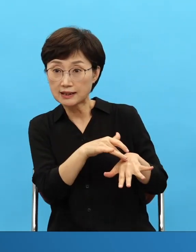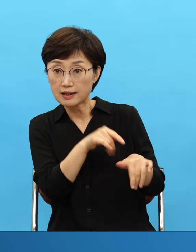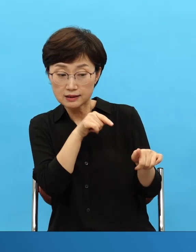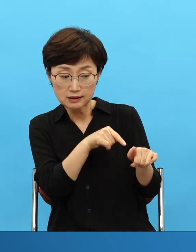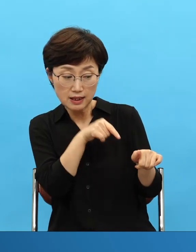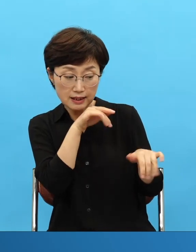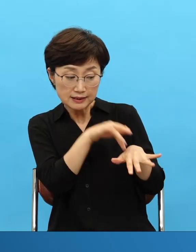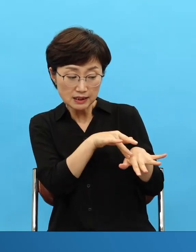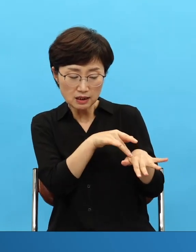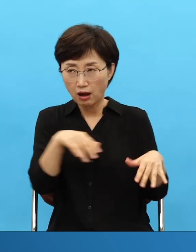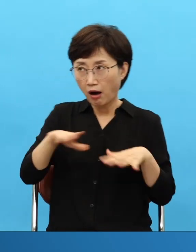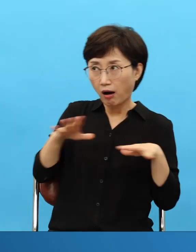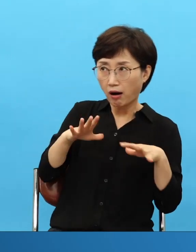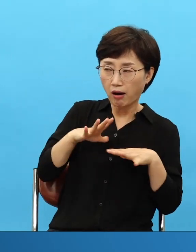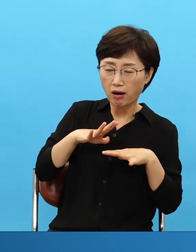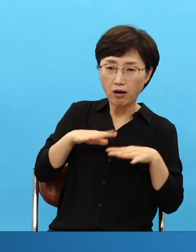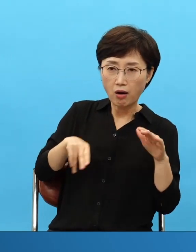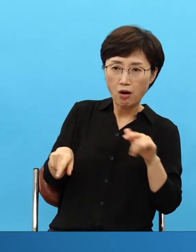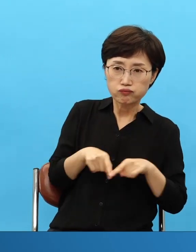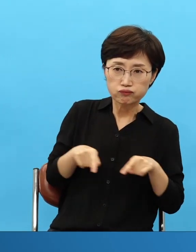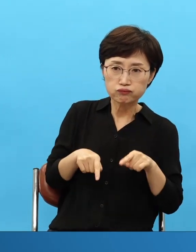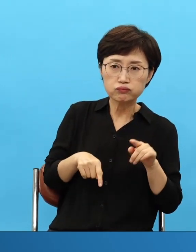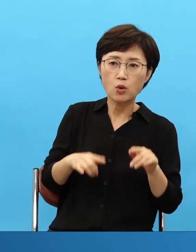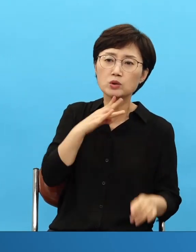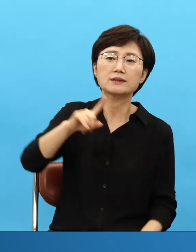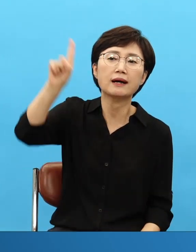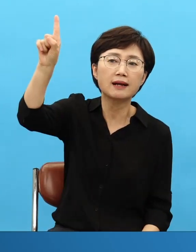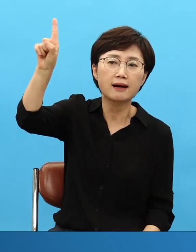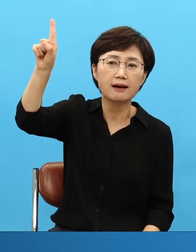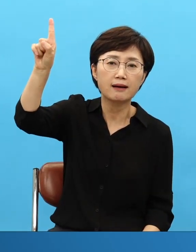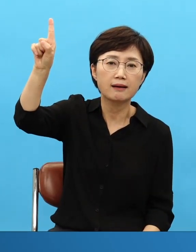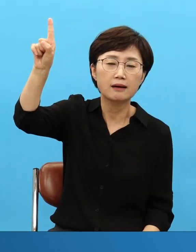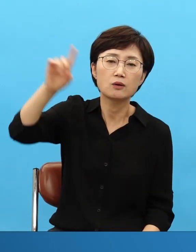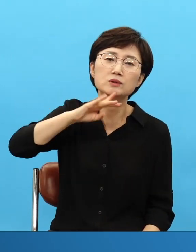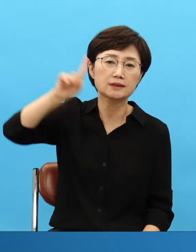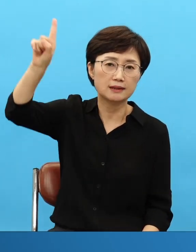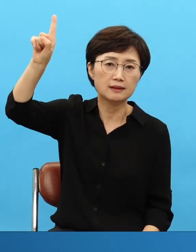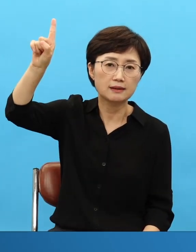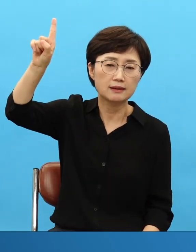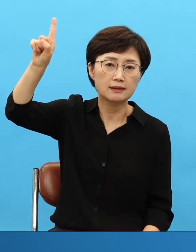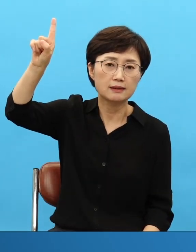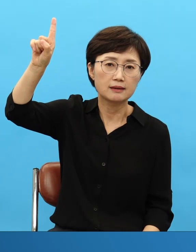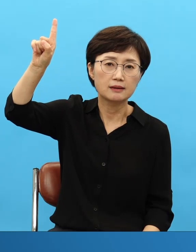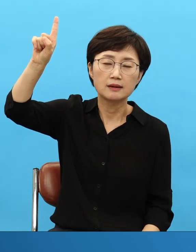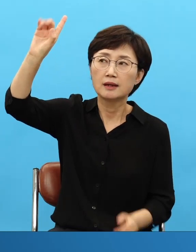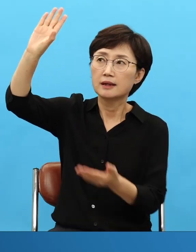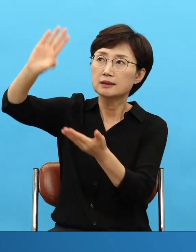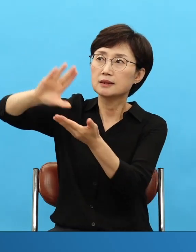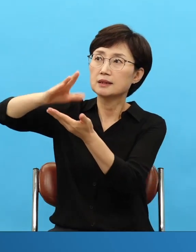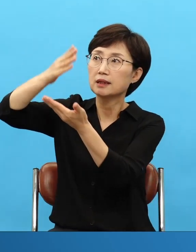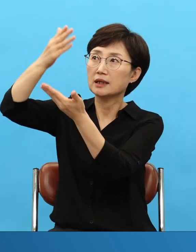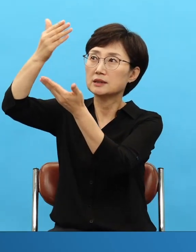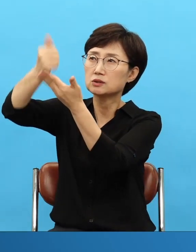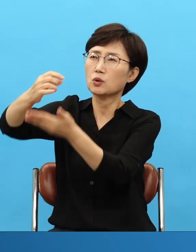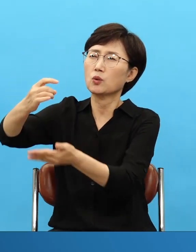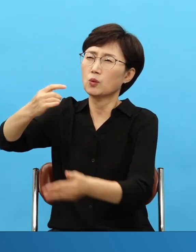your posterity into destruction is only afraid of Christ. 오직 그리스도의 망대를 심으면 거기에 전 세계가